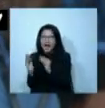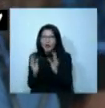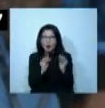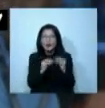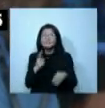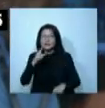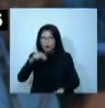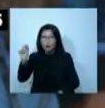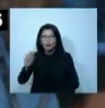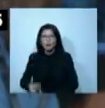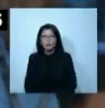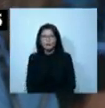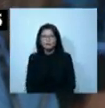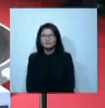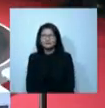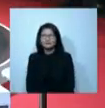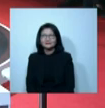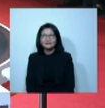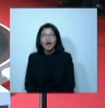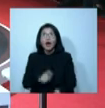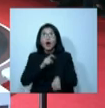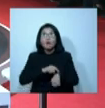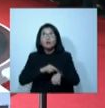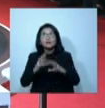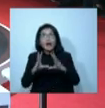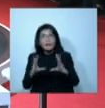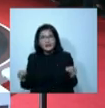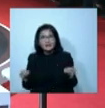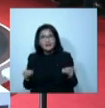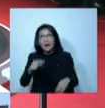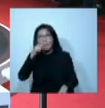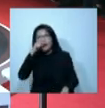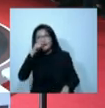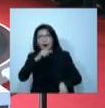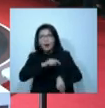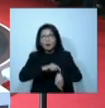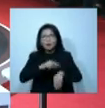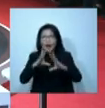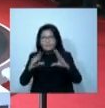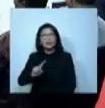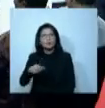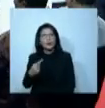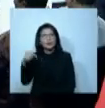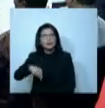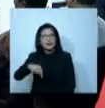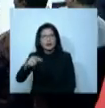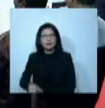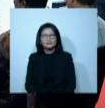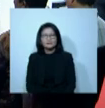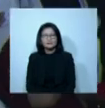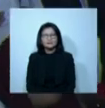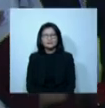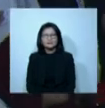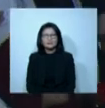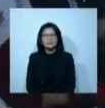debat semalam ya Saya kira pasti sampai Mbak karena yang sebenarnya menjadi ramai dalam perdebatan itu adalah debat